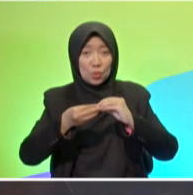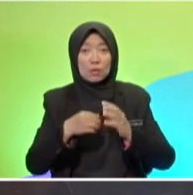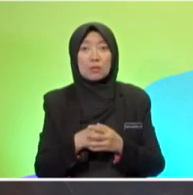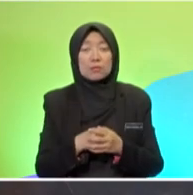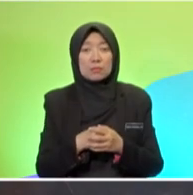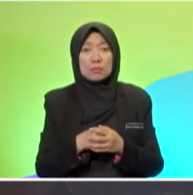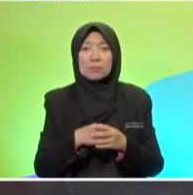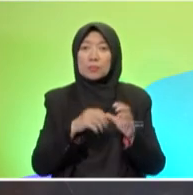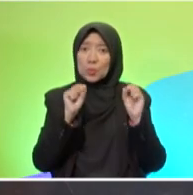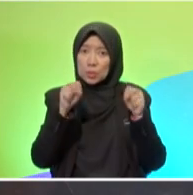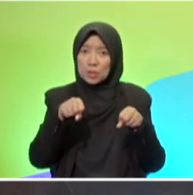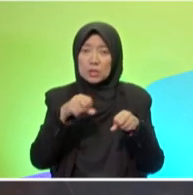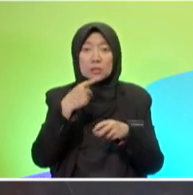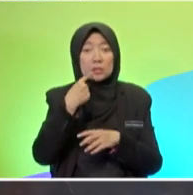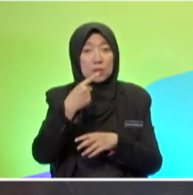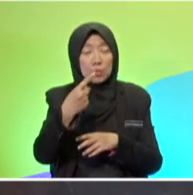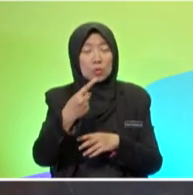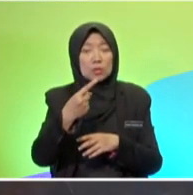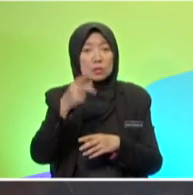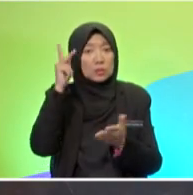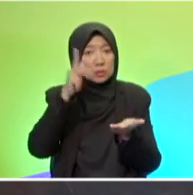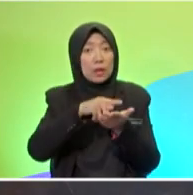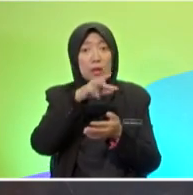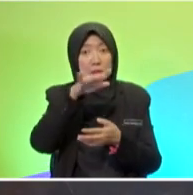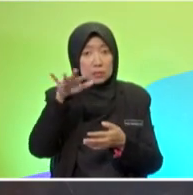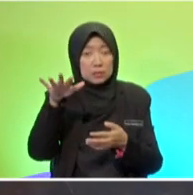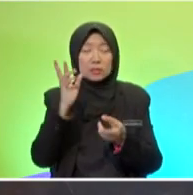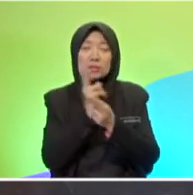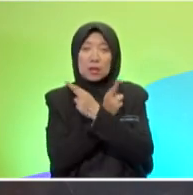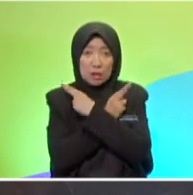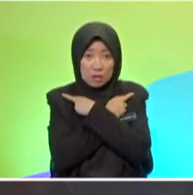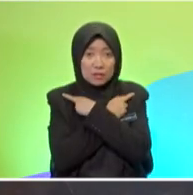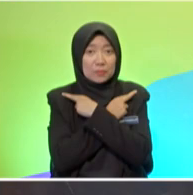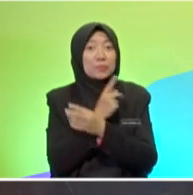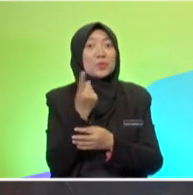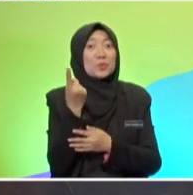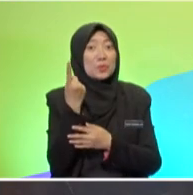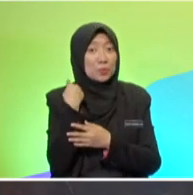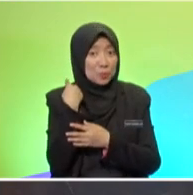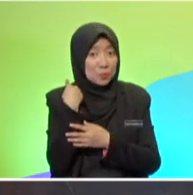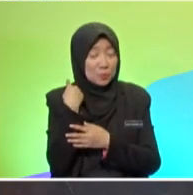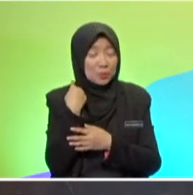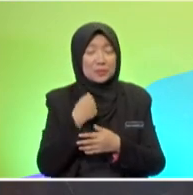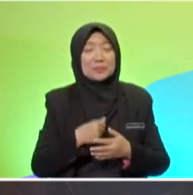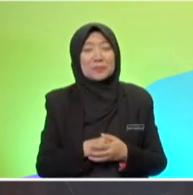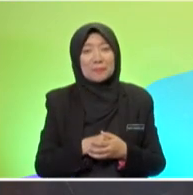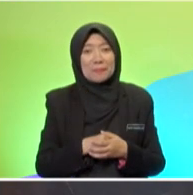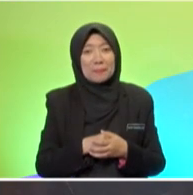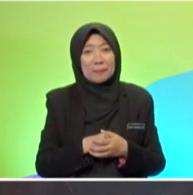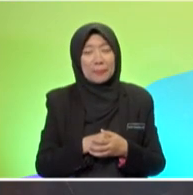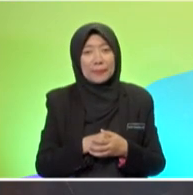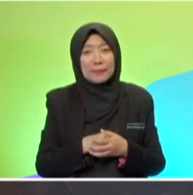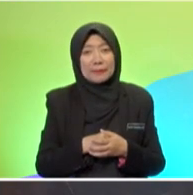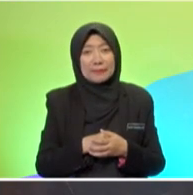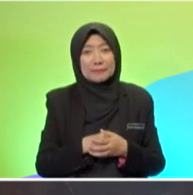juga boleh kenal simbol nombor. Baik cikgu, kita berhenti berhenti seketika. Ikan-ikan ni saya nak bawa. Saya nak pergi masak